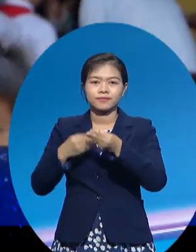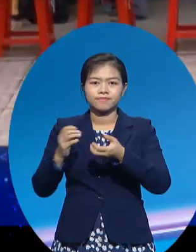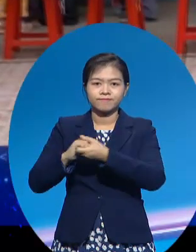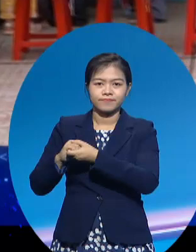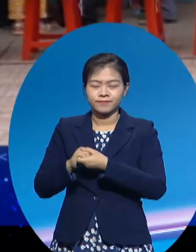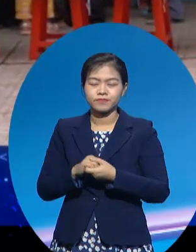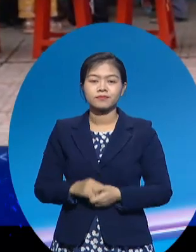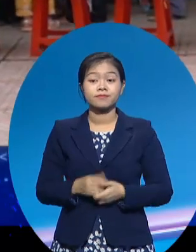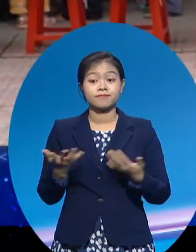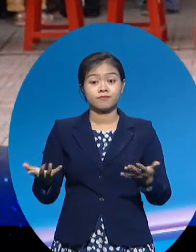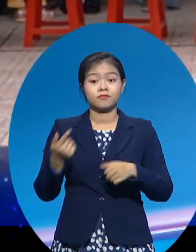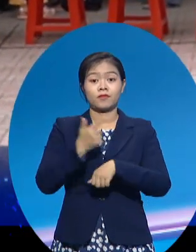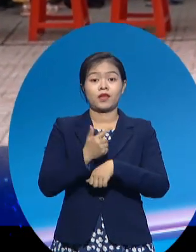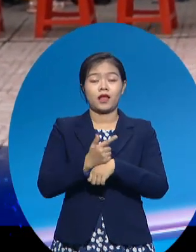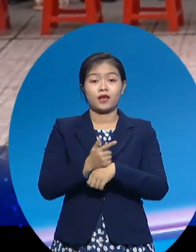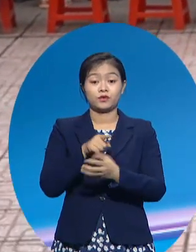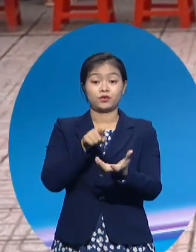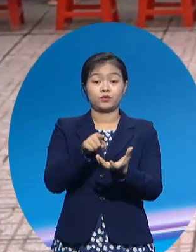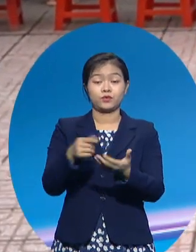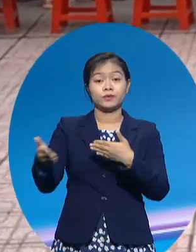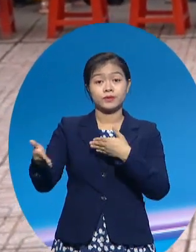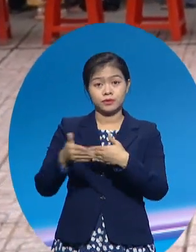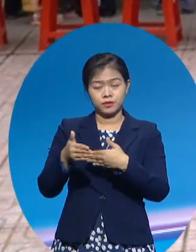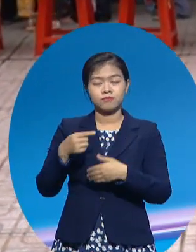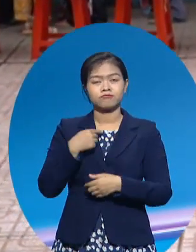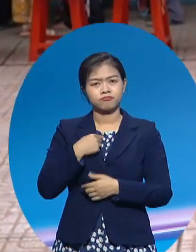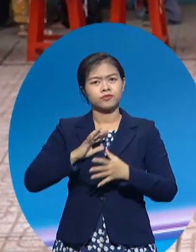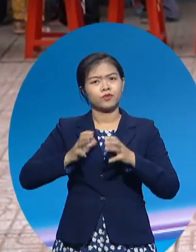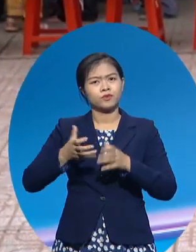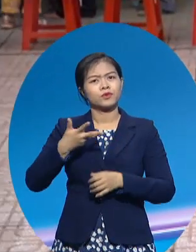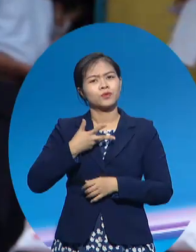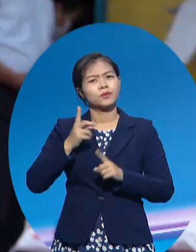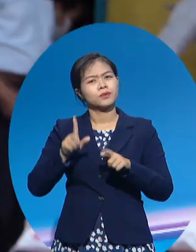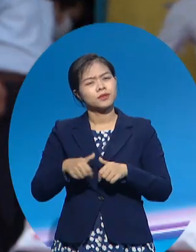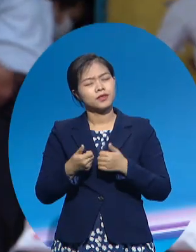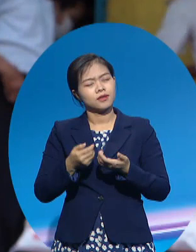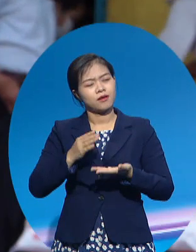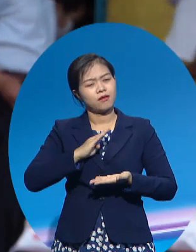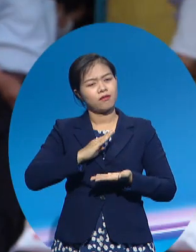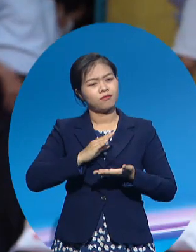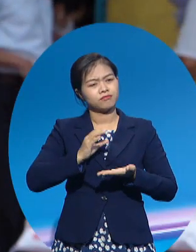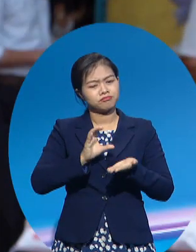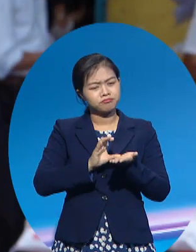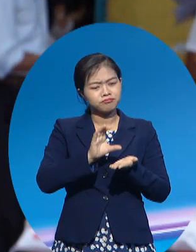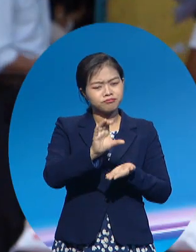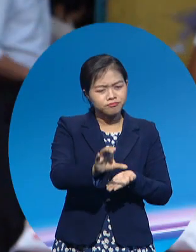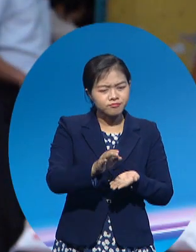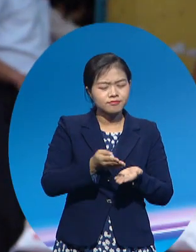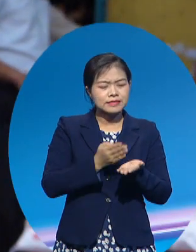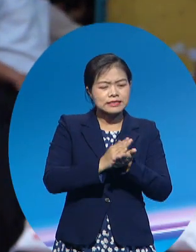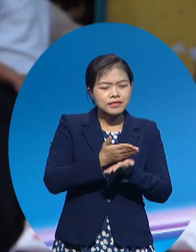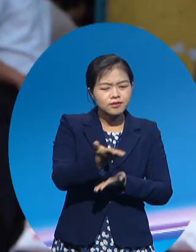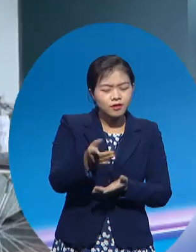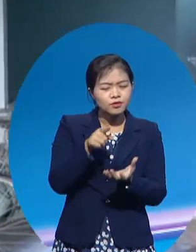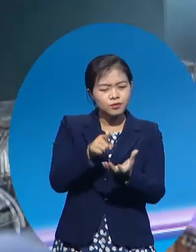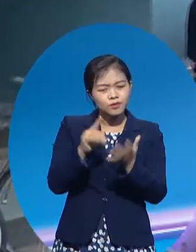thu đến, tôi muốn góp một phần lợi nhuận từ công ty tôi để chia sẻ cho người dân có một mùa trung thu vui vẻ hơn, no